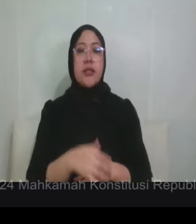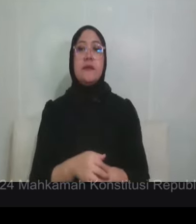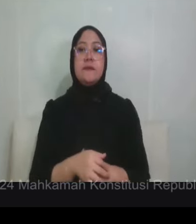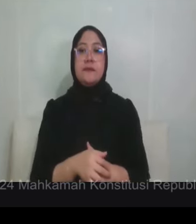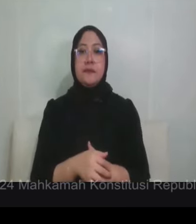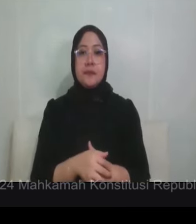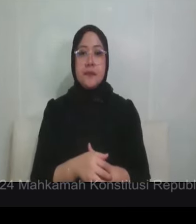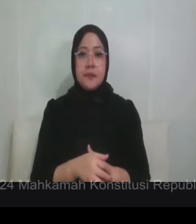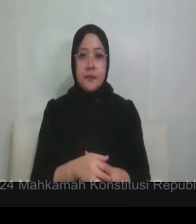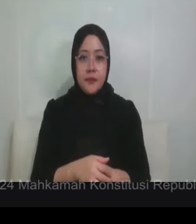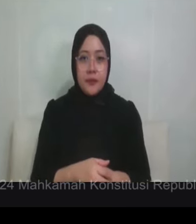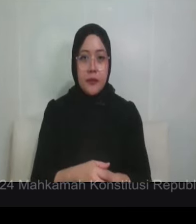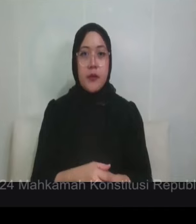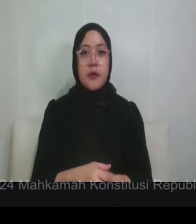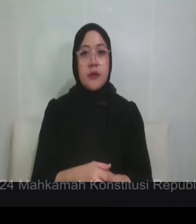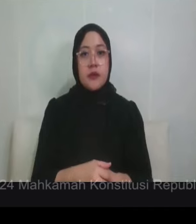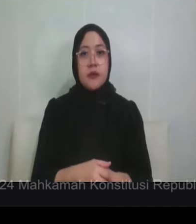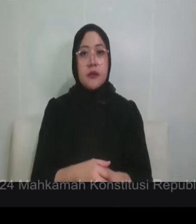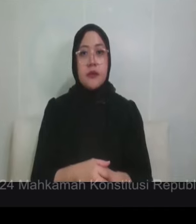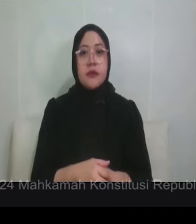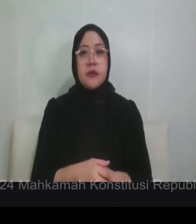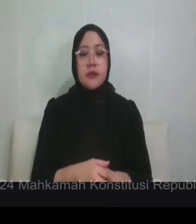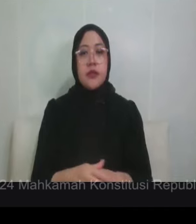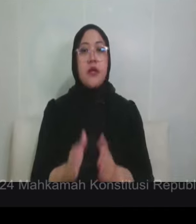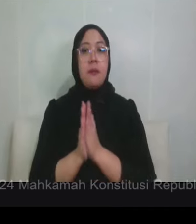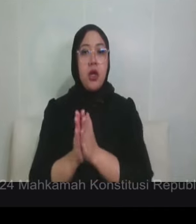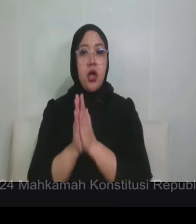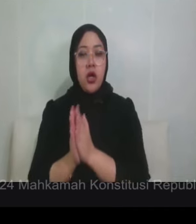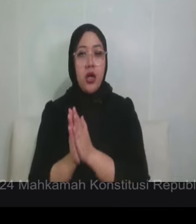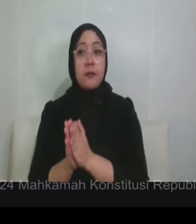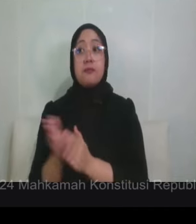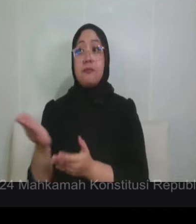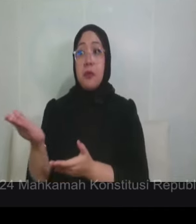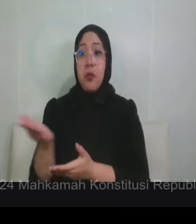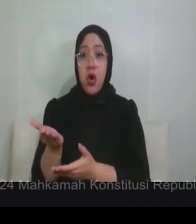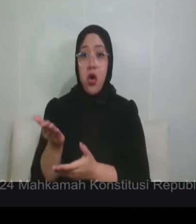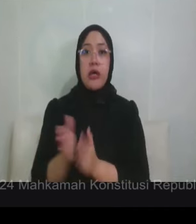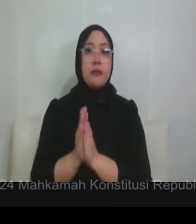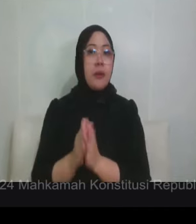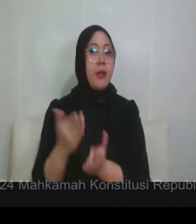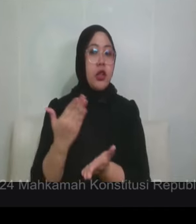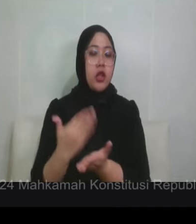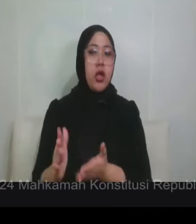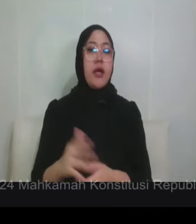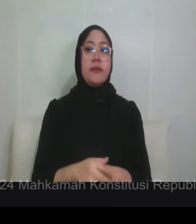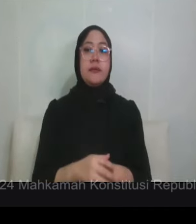sebagai mestinya menolak permohonan para pemohon untuk selain dan